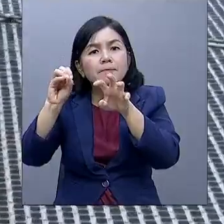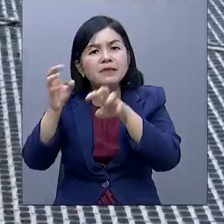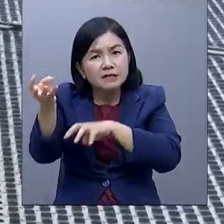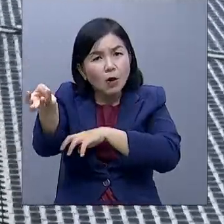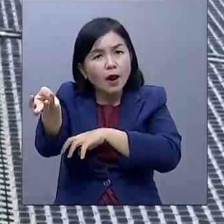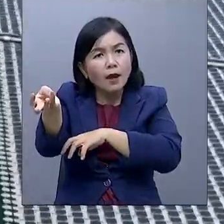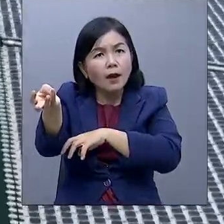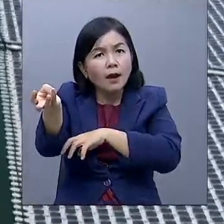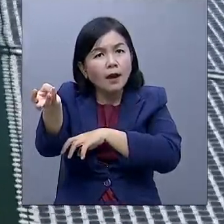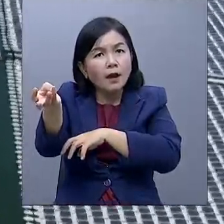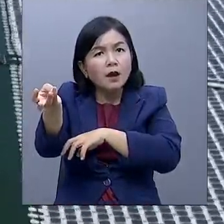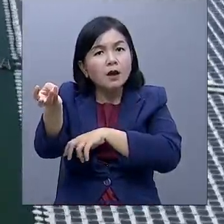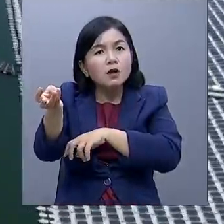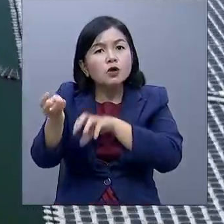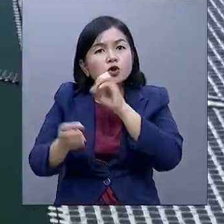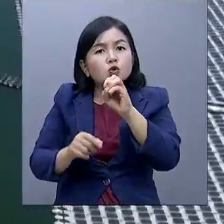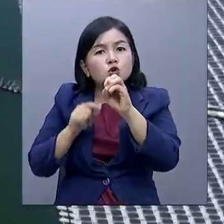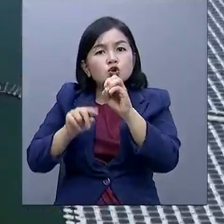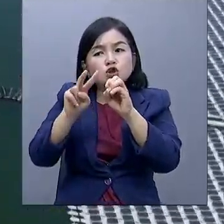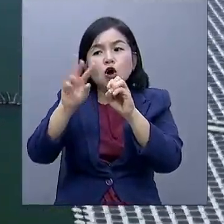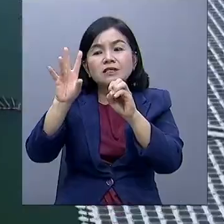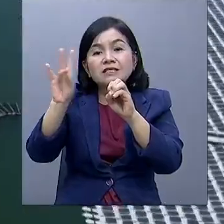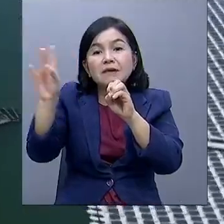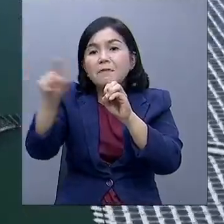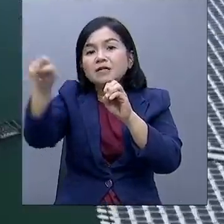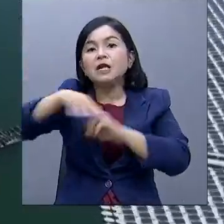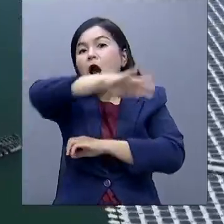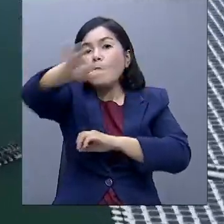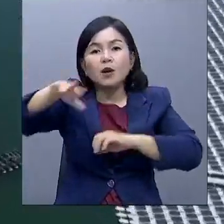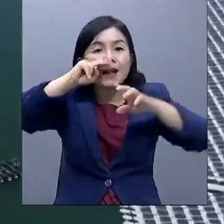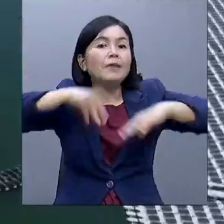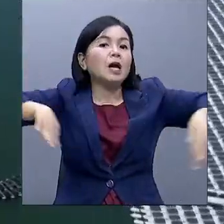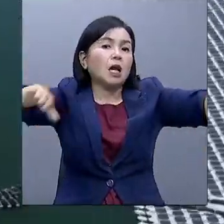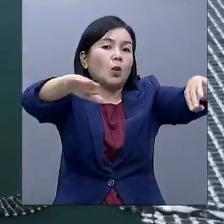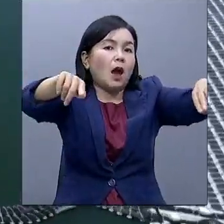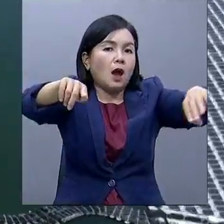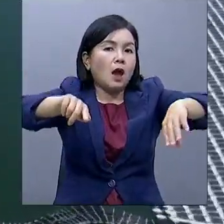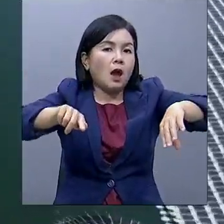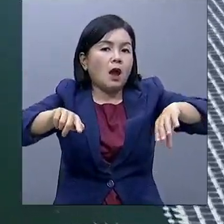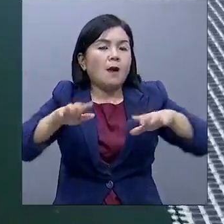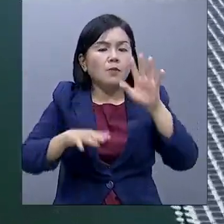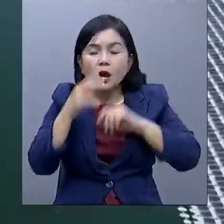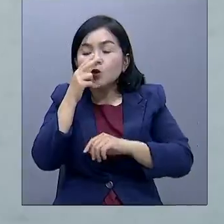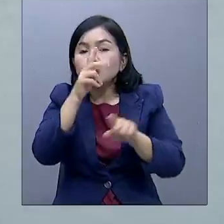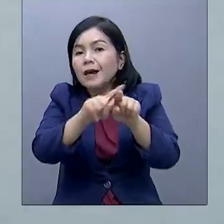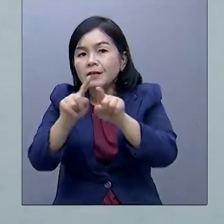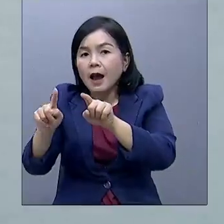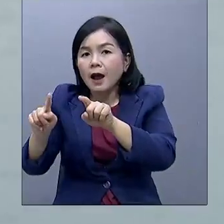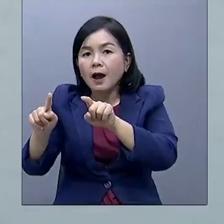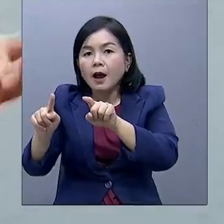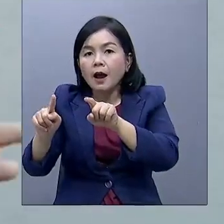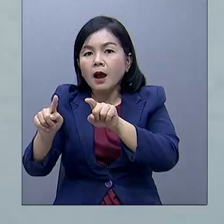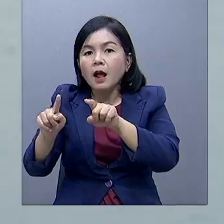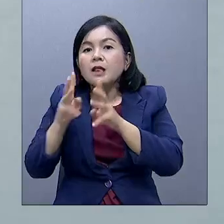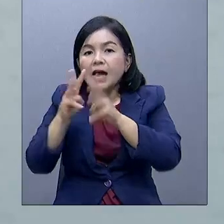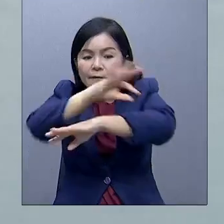ดเด ีย วเอง นะนิดเดียวเอง 0.27% ของพื้นที่ของผิวน้ำทั้งหมดนะครับก็เรียกว่ามองในมิติต่างๆทางด้านวิศ